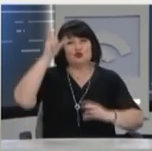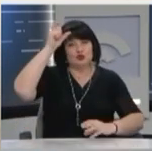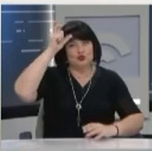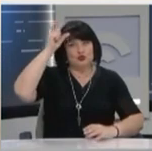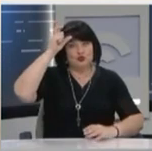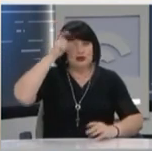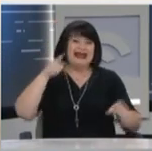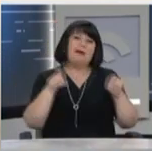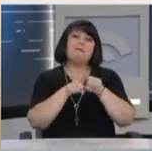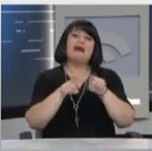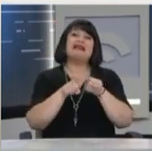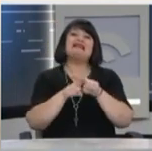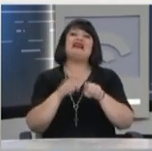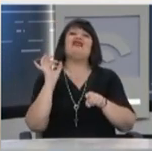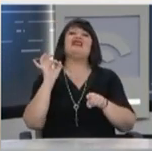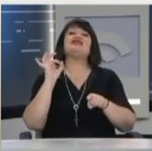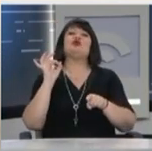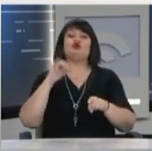Τουρκία για να εκμεταλλευτεί φυσικούς πόρους.